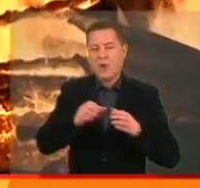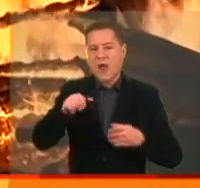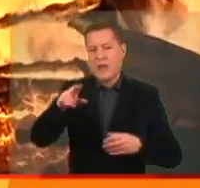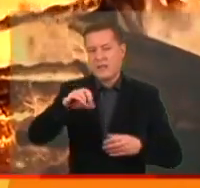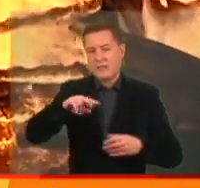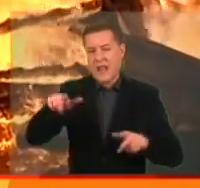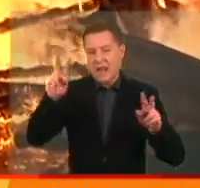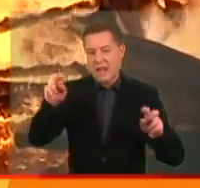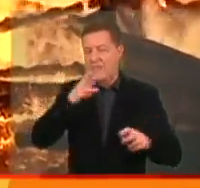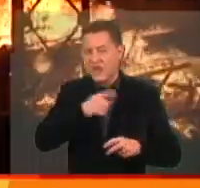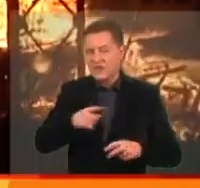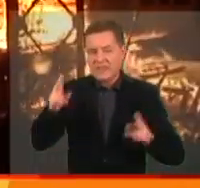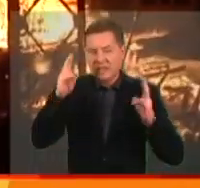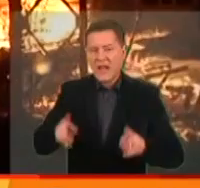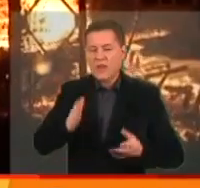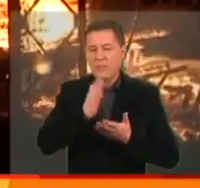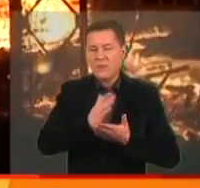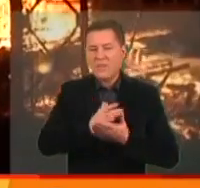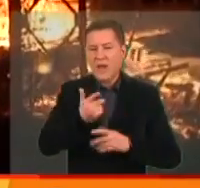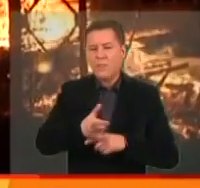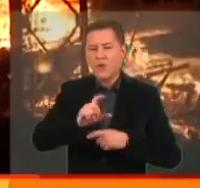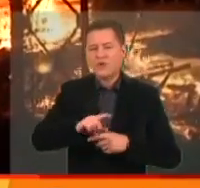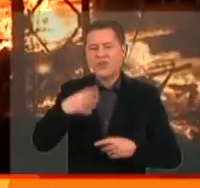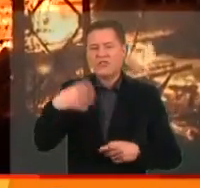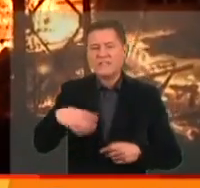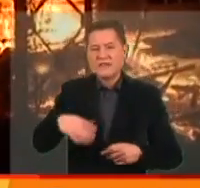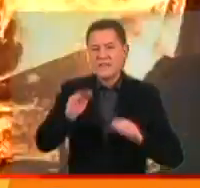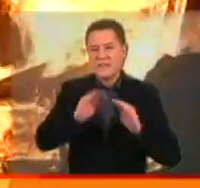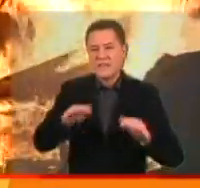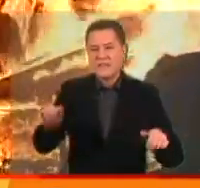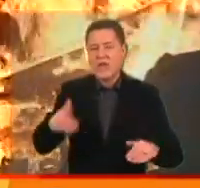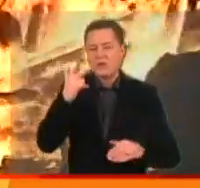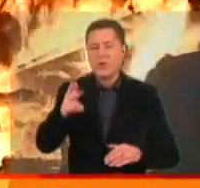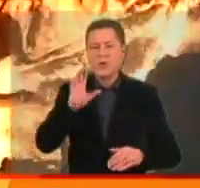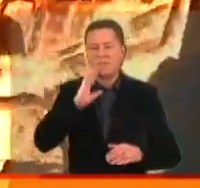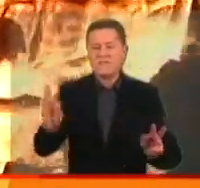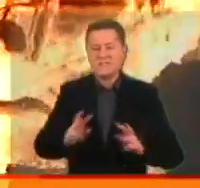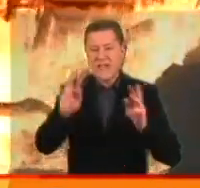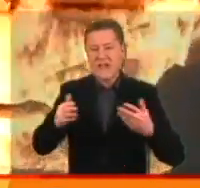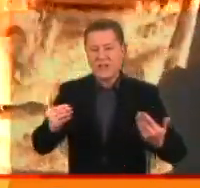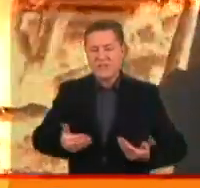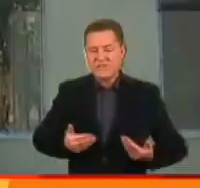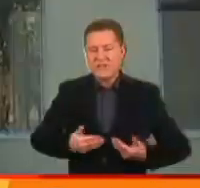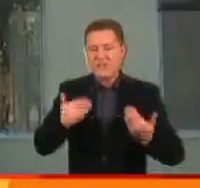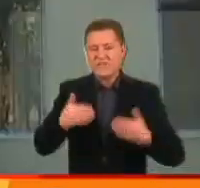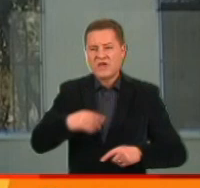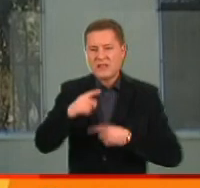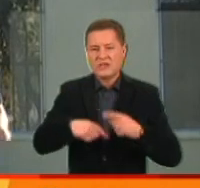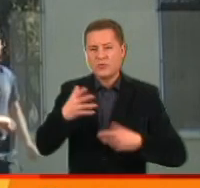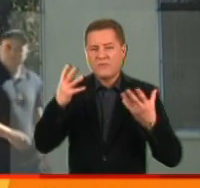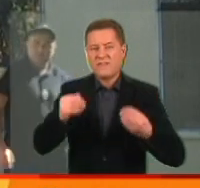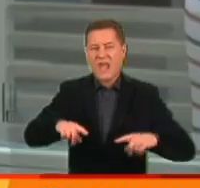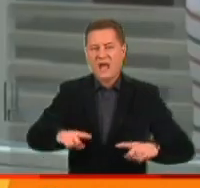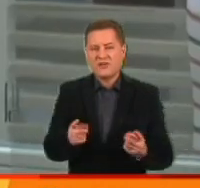На час трагедії в приміщенні перебувало понад 40 дітей. Троє дівчат згоріли живцем. Вже наступного дня